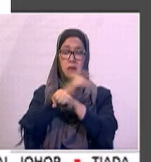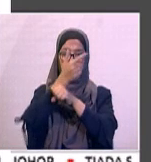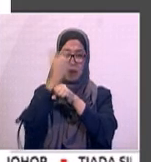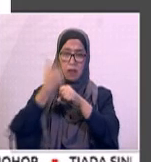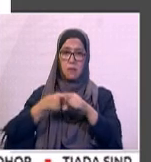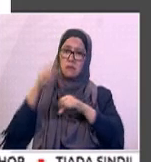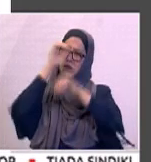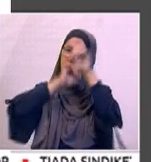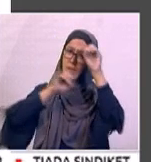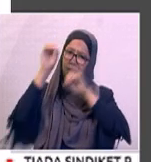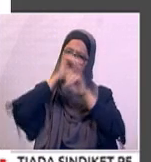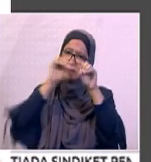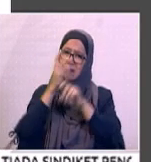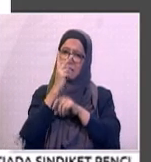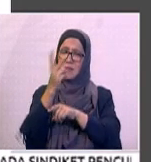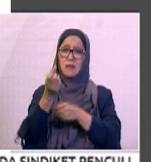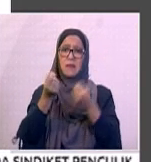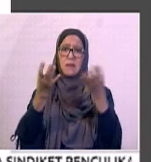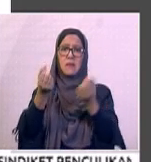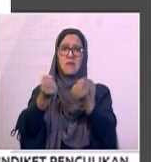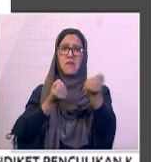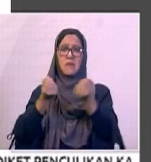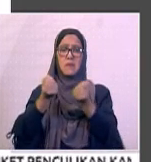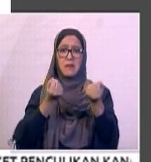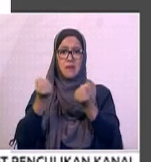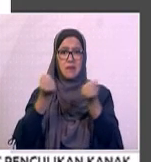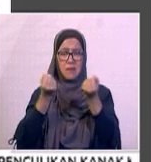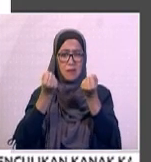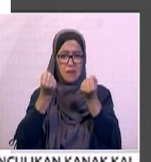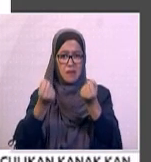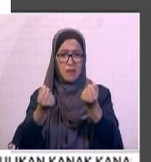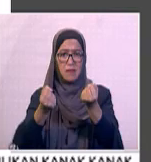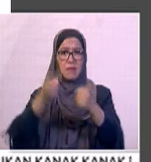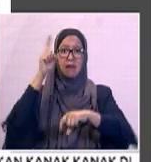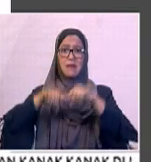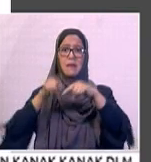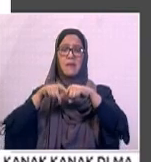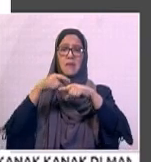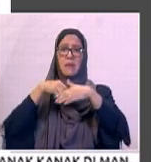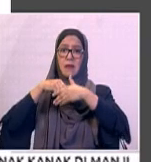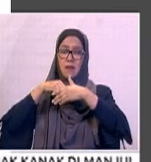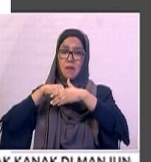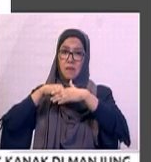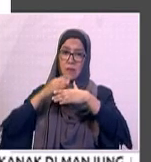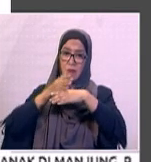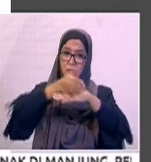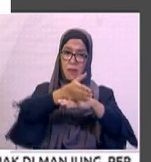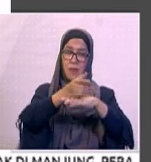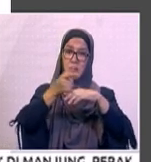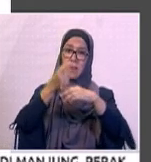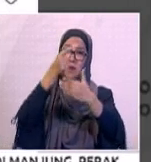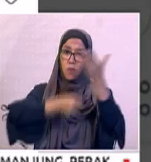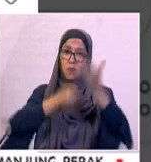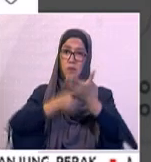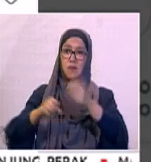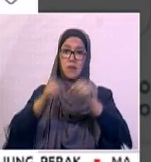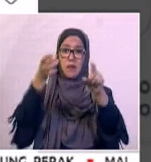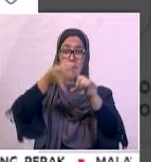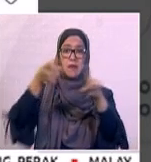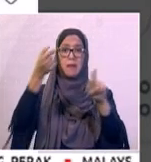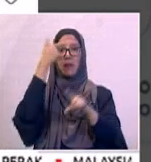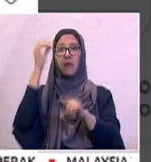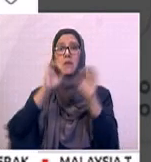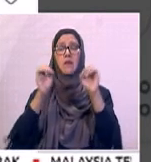saya mendapati terdapat beberapa kenderaan di sana tidak dapat melepasi plaza tol Sungai Besi kerana tidak mempunyai baki